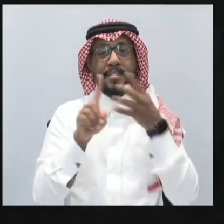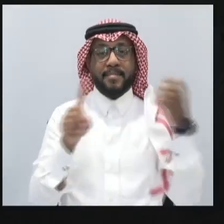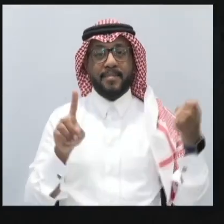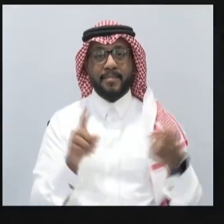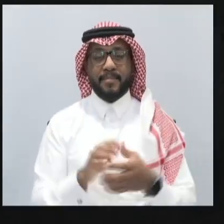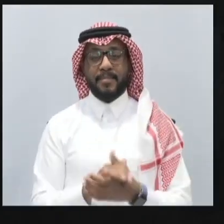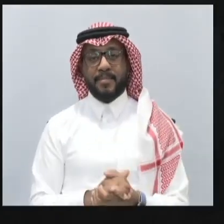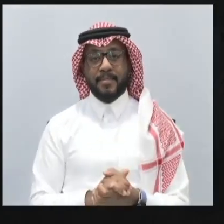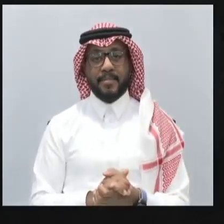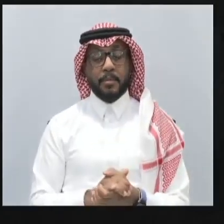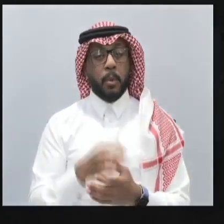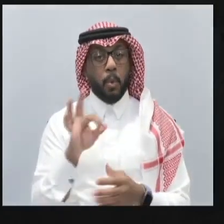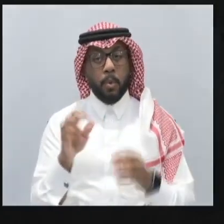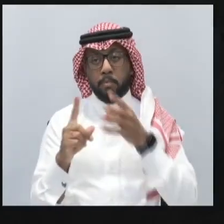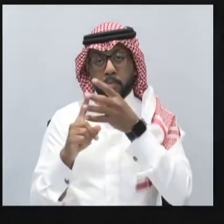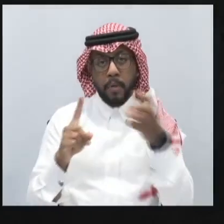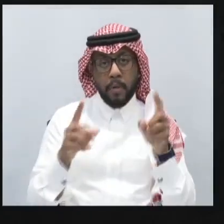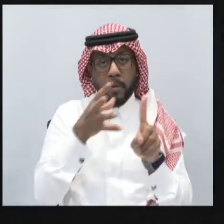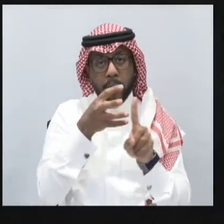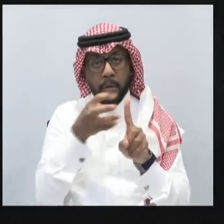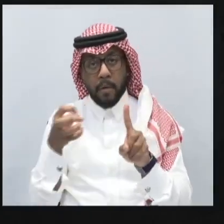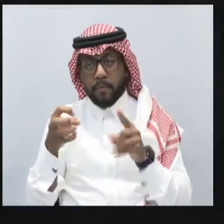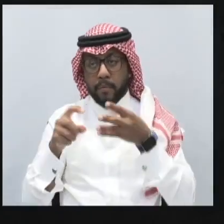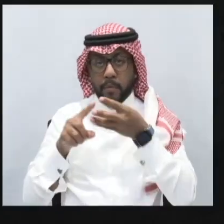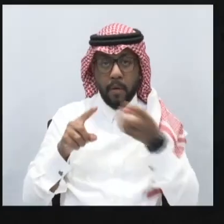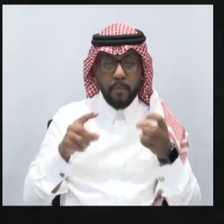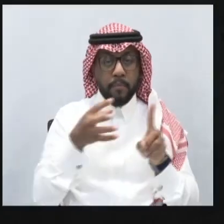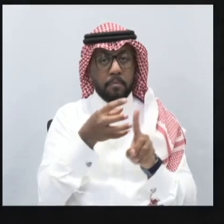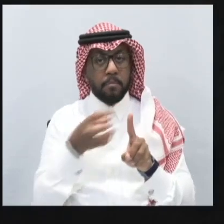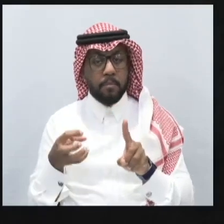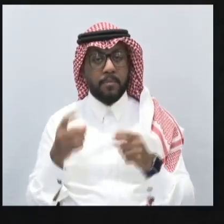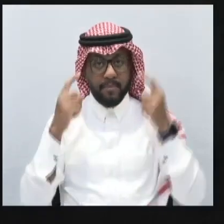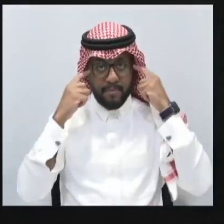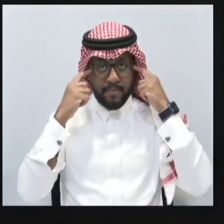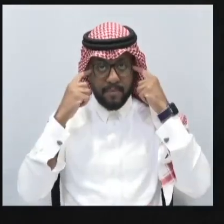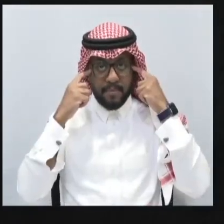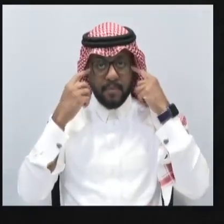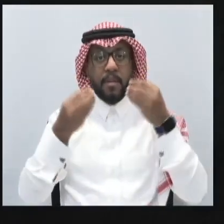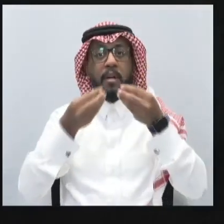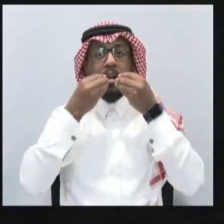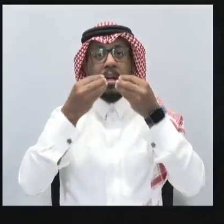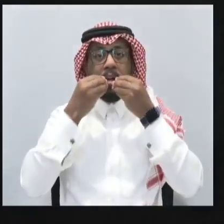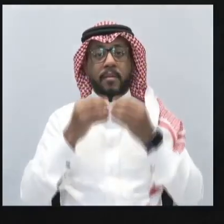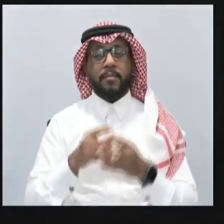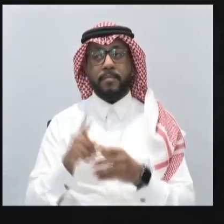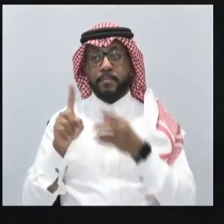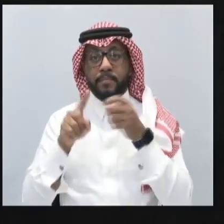الجراده كل مخلوق اعتمد على اللي قبله في الغذاء